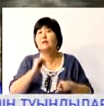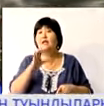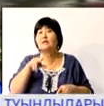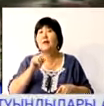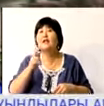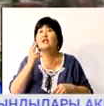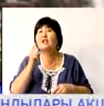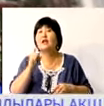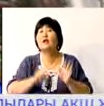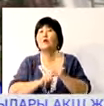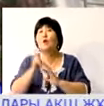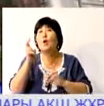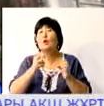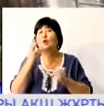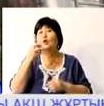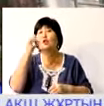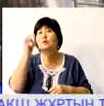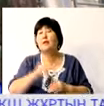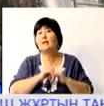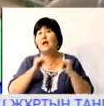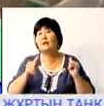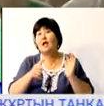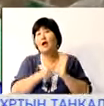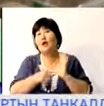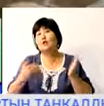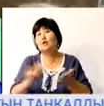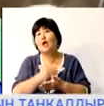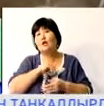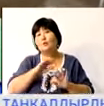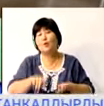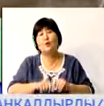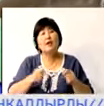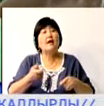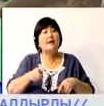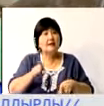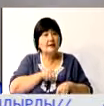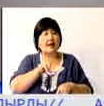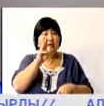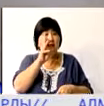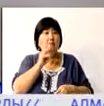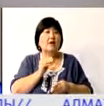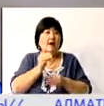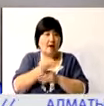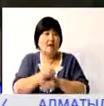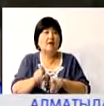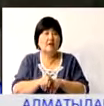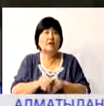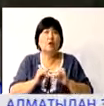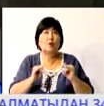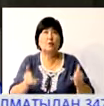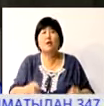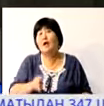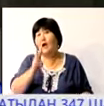іске қосты. Өндіріс 300%-ға дейін артып, 600 жаңа жұмыс орны ашылды. Есесіне еңбекақы да жыл сайын көбеюде.